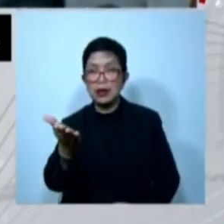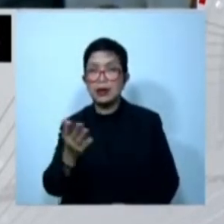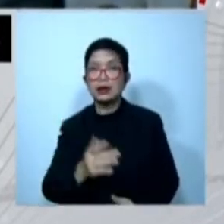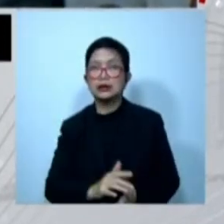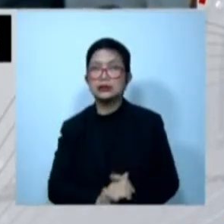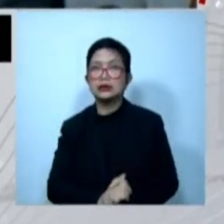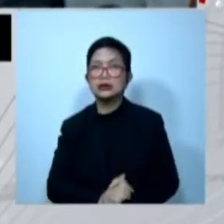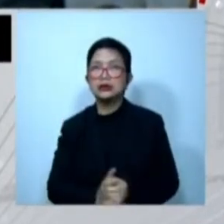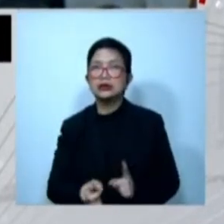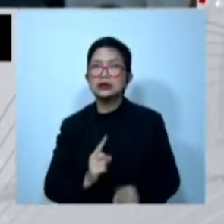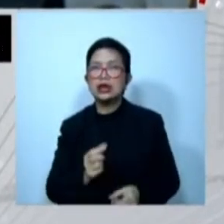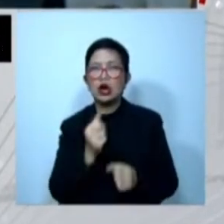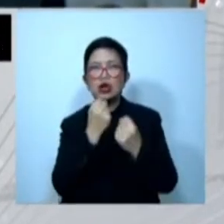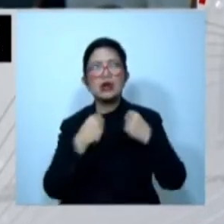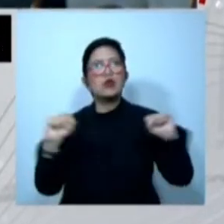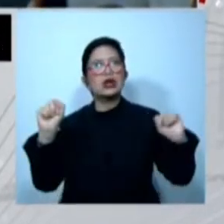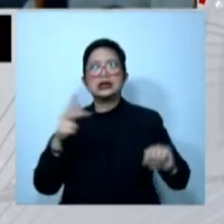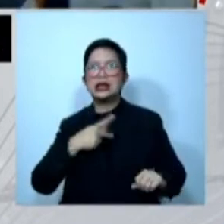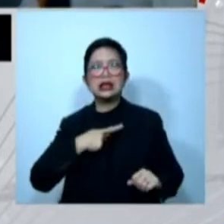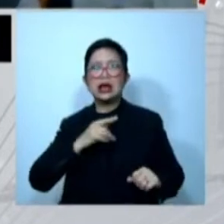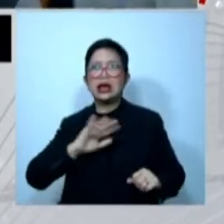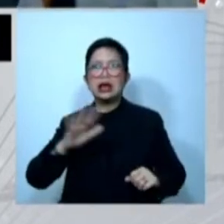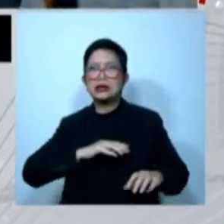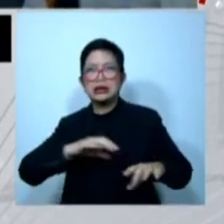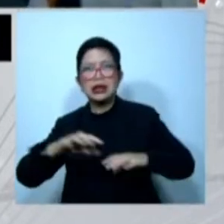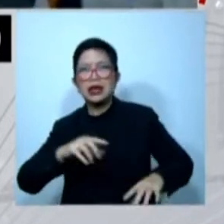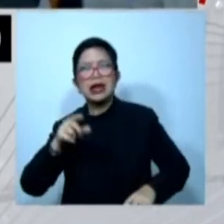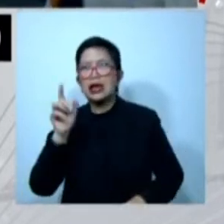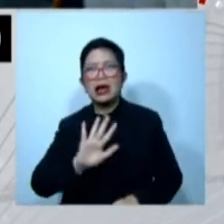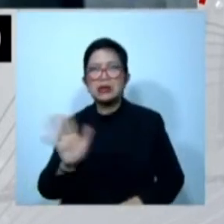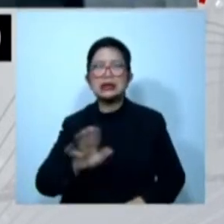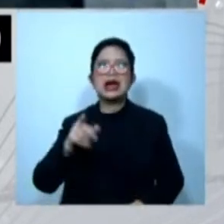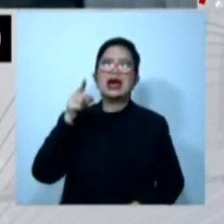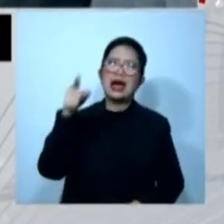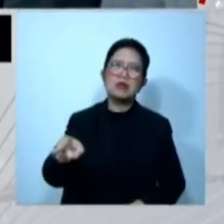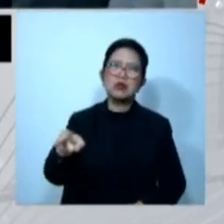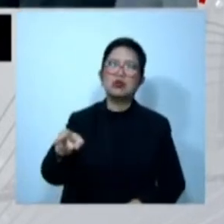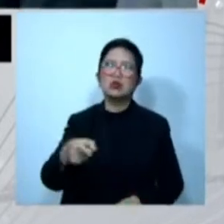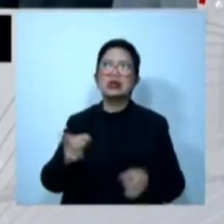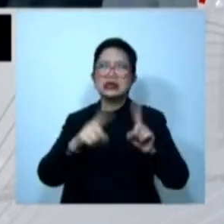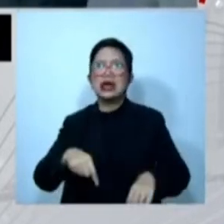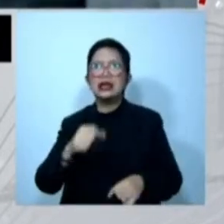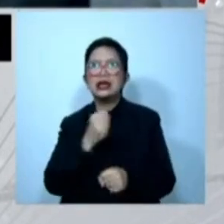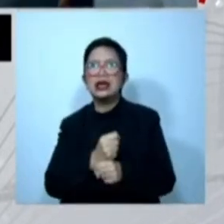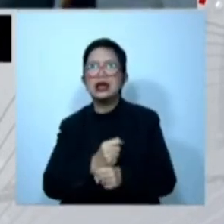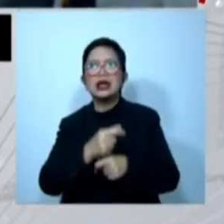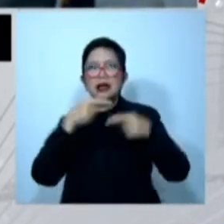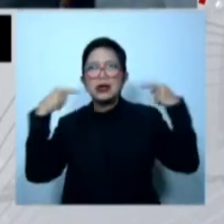Kalau demokrasi kita tidak berjalan, tidak mungkin Anda jadi gubernur.